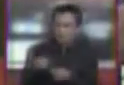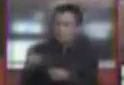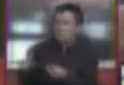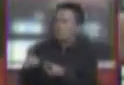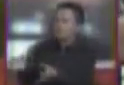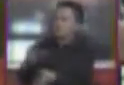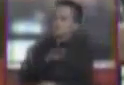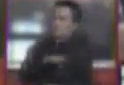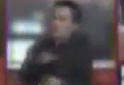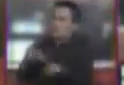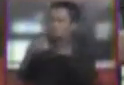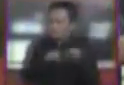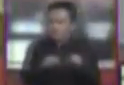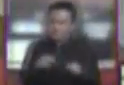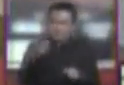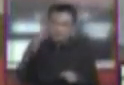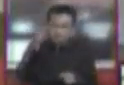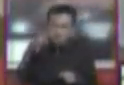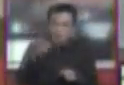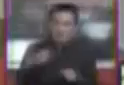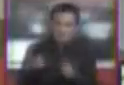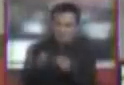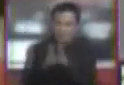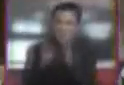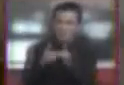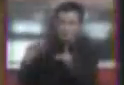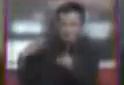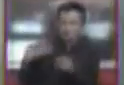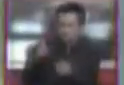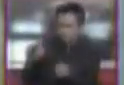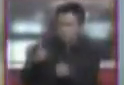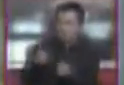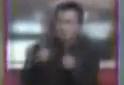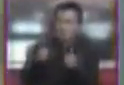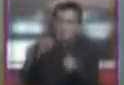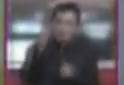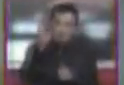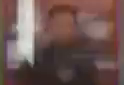Nixon at nagsukong barangay captain. Carla Lim, News 5.